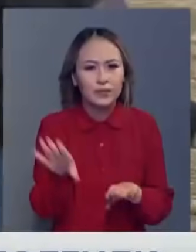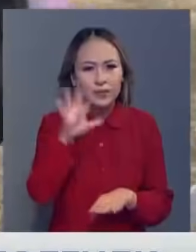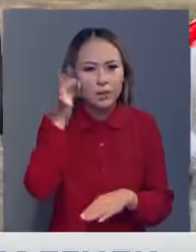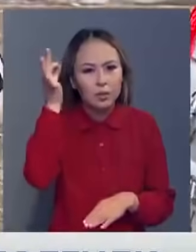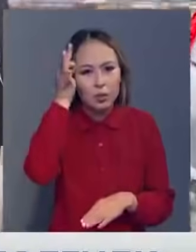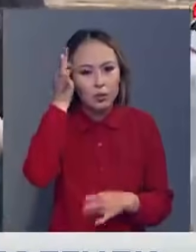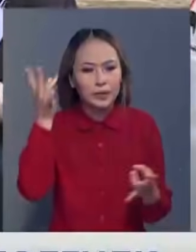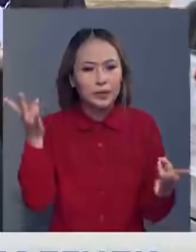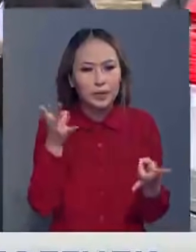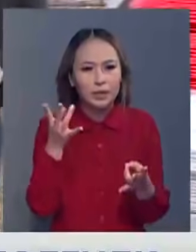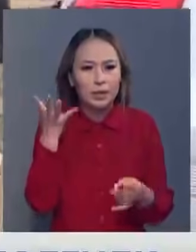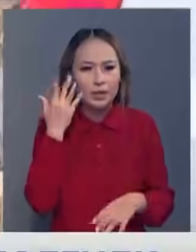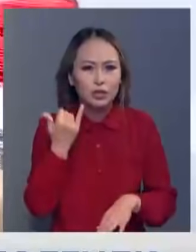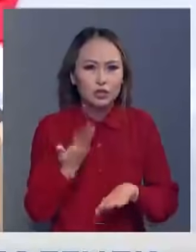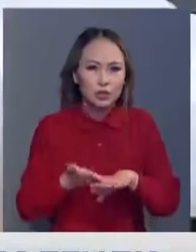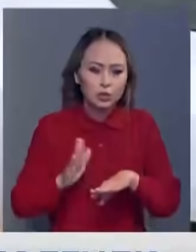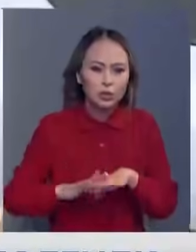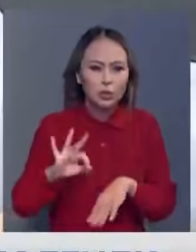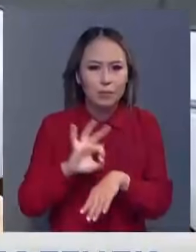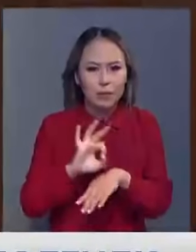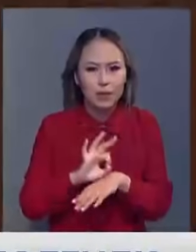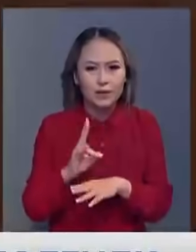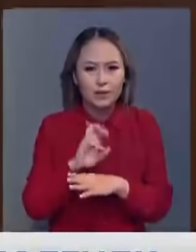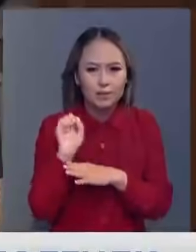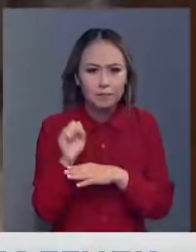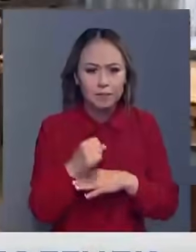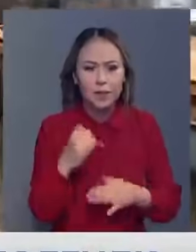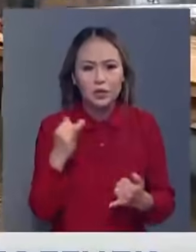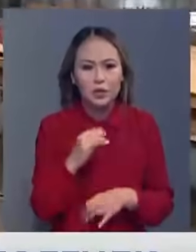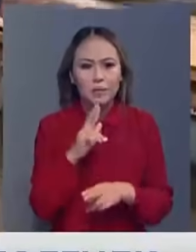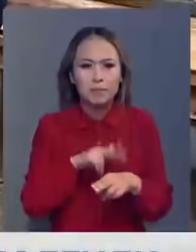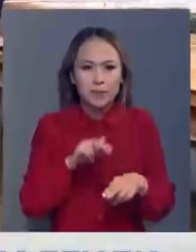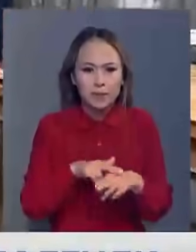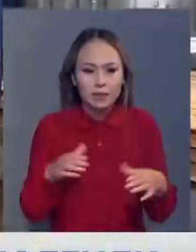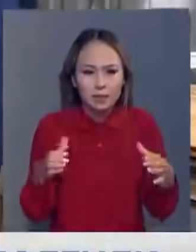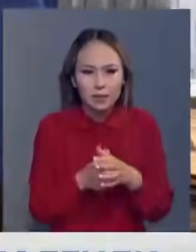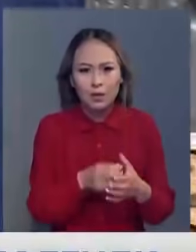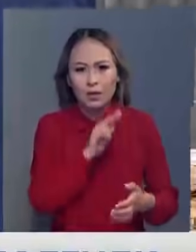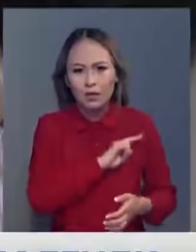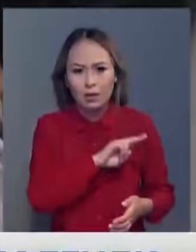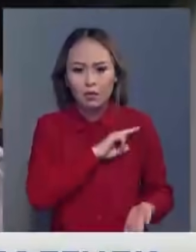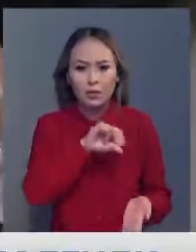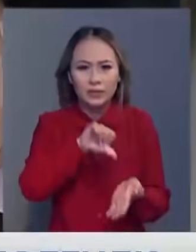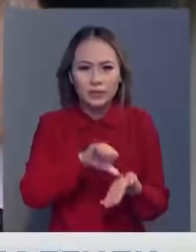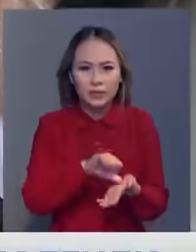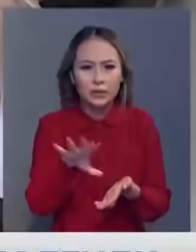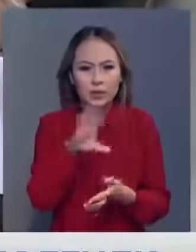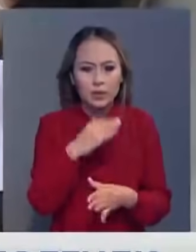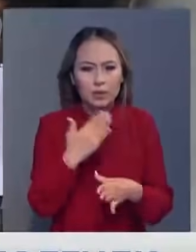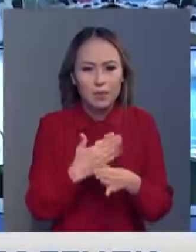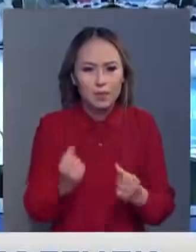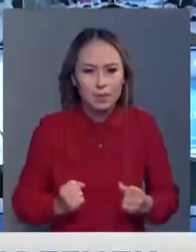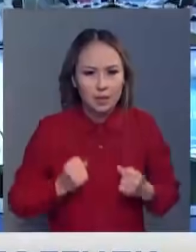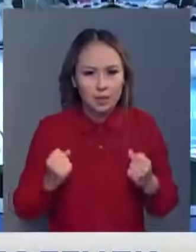екен. Ауыр сынаққа тәртіп сақшылары төзіп келеді, жауынгерлер жұмылды, волонтерлар да қал қадірінше көмектесіп